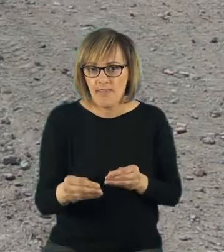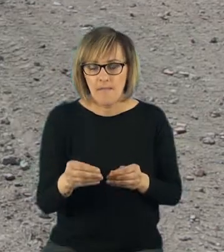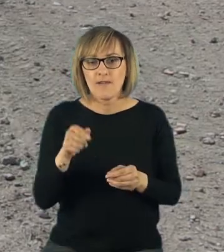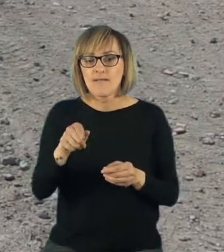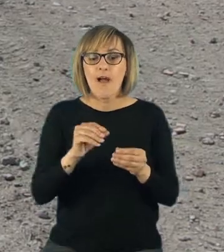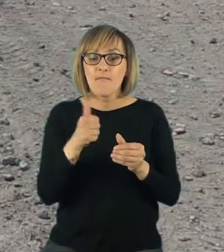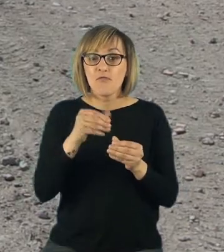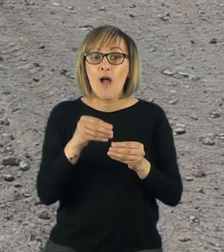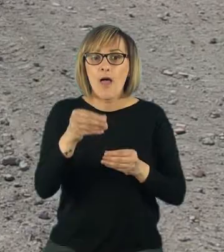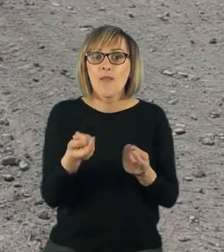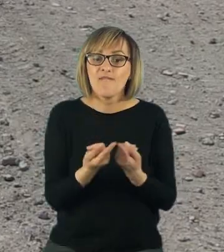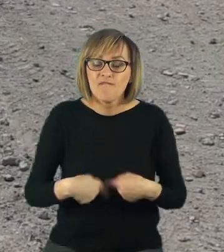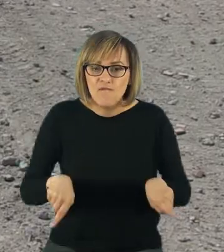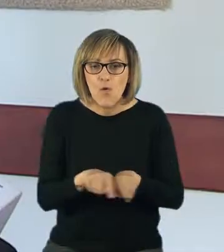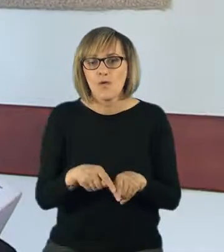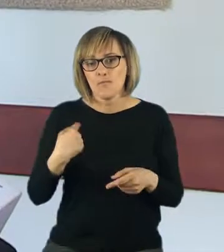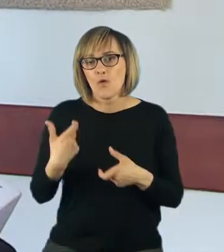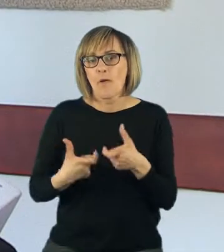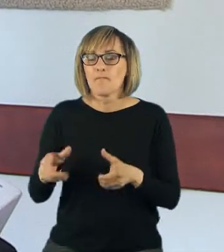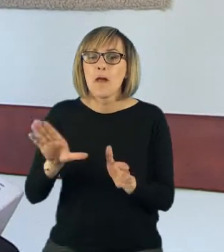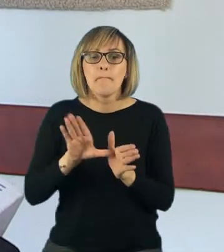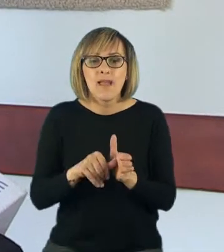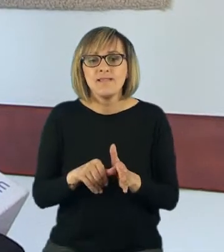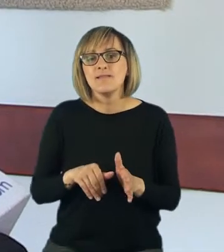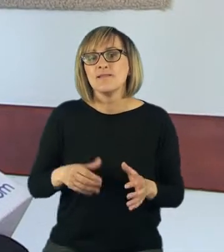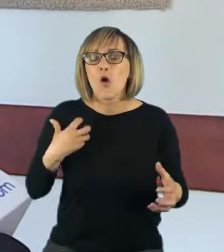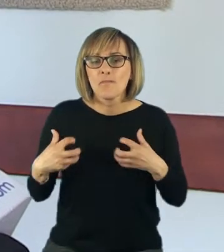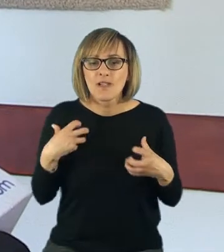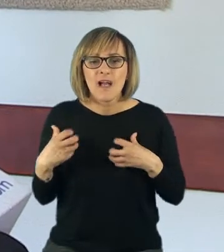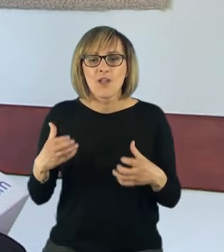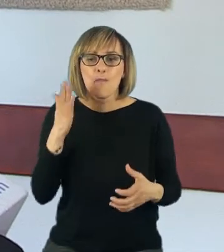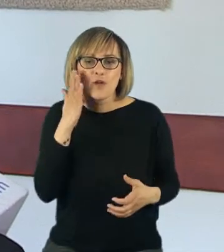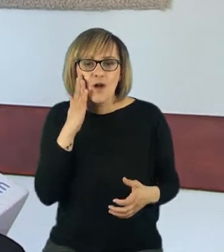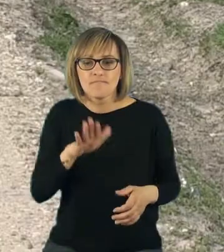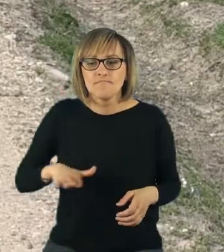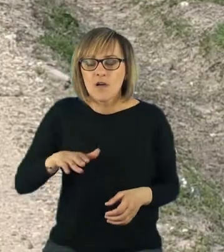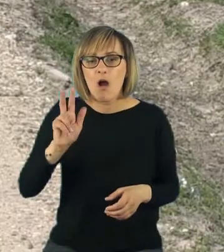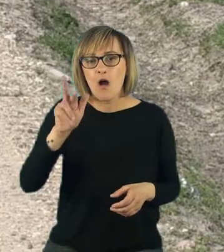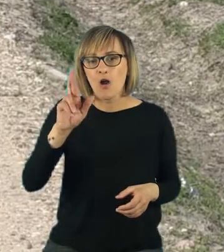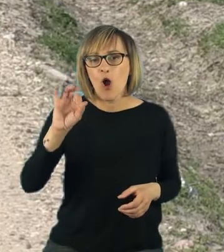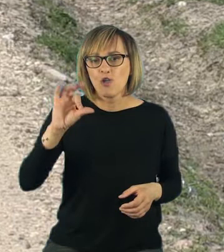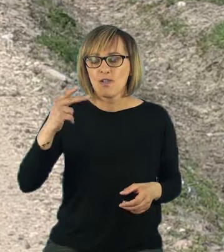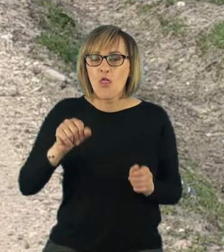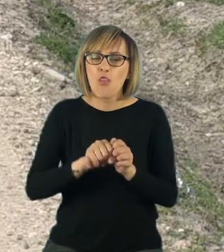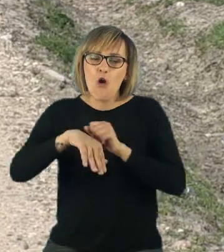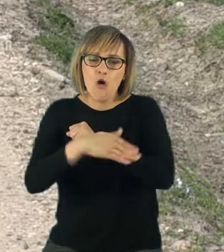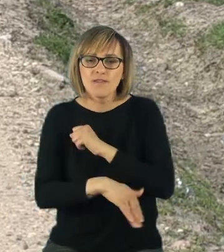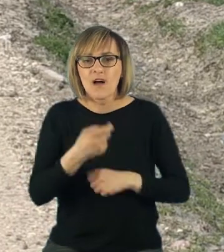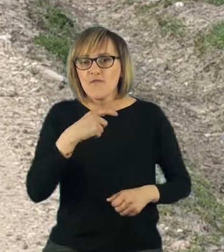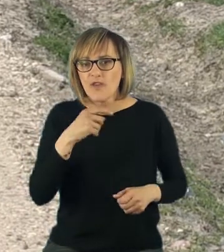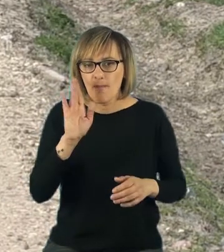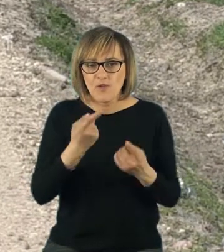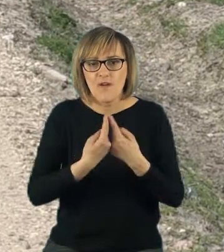ten etap pierwszy wykonał Miejski Zakład Gospodarki Komunalnej i Mieszkaniowej w Krośniewicach. Do końca kwietnia zlecimy